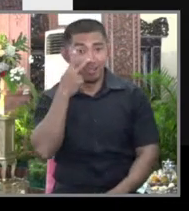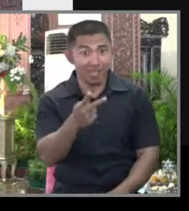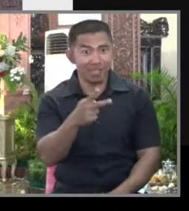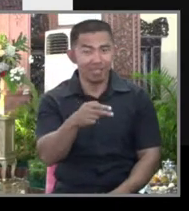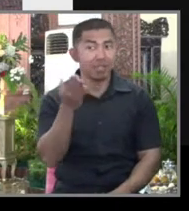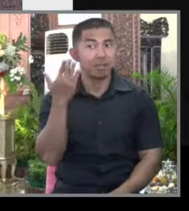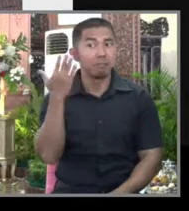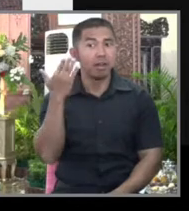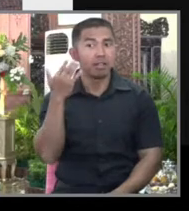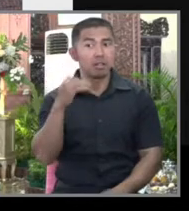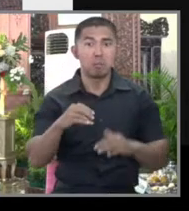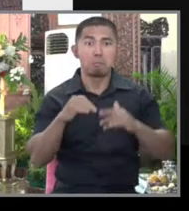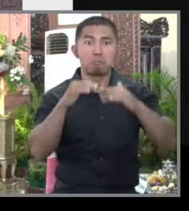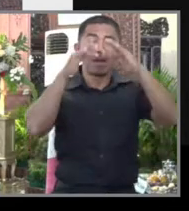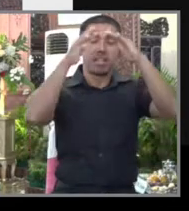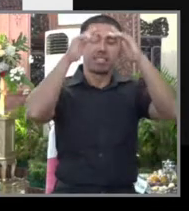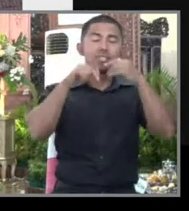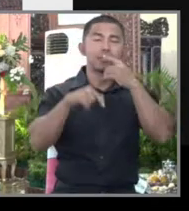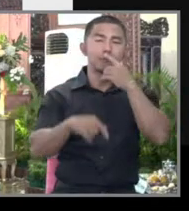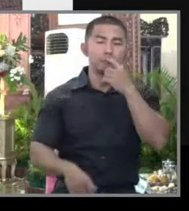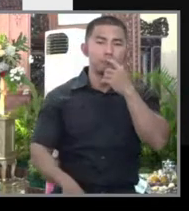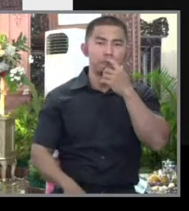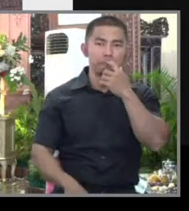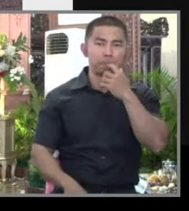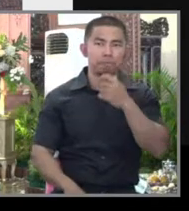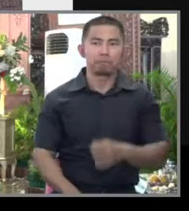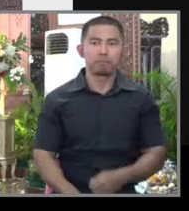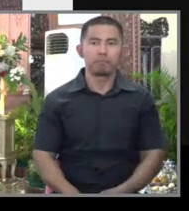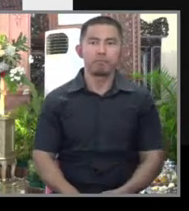kemarin terjadi banjir di daerah Mojobo.